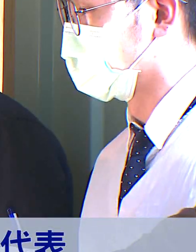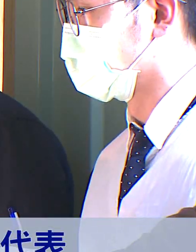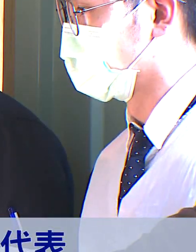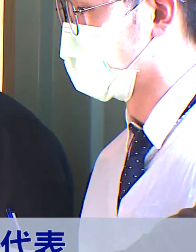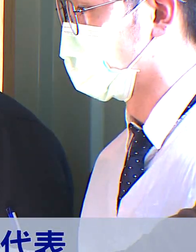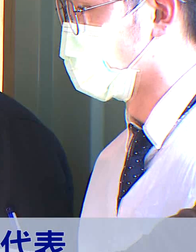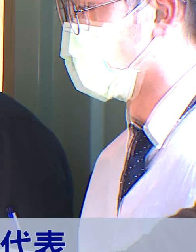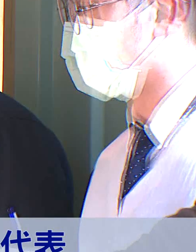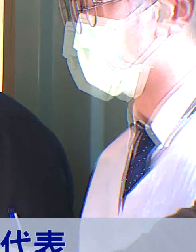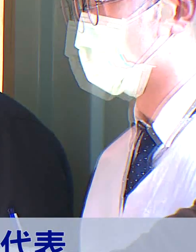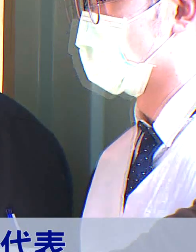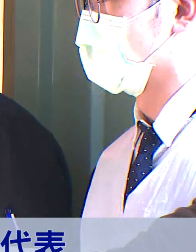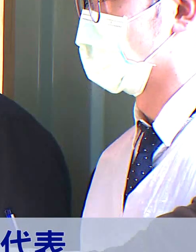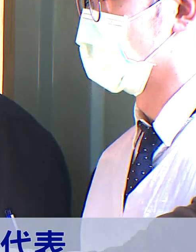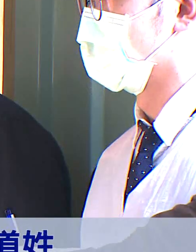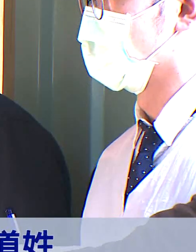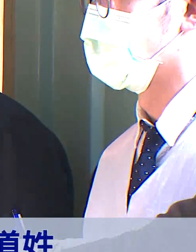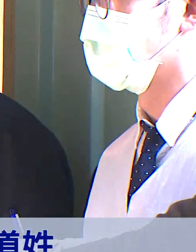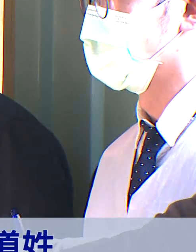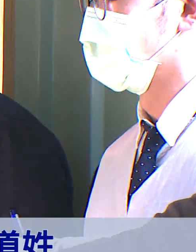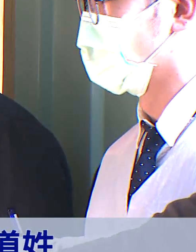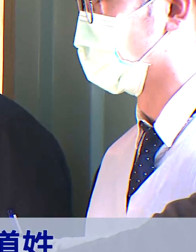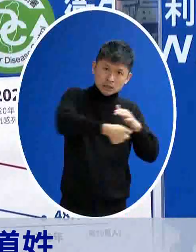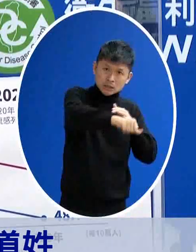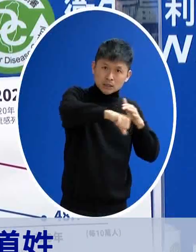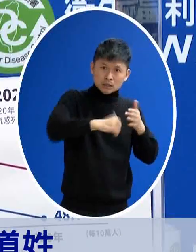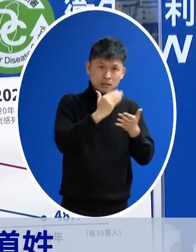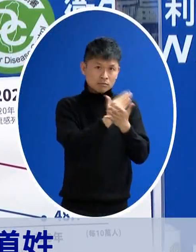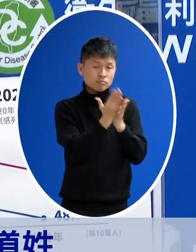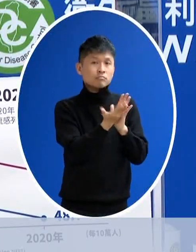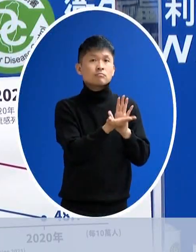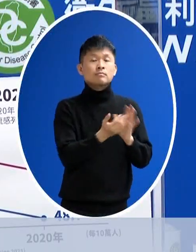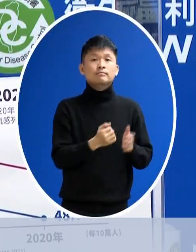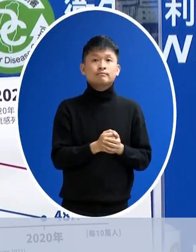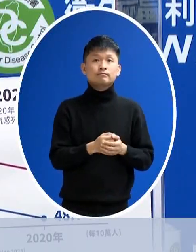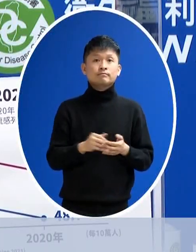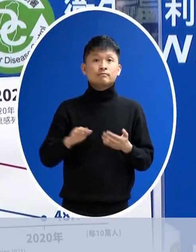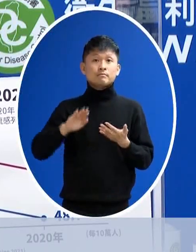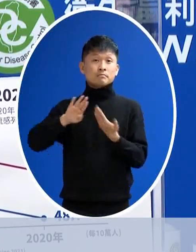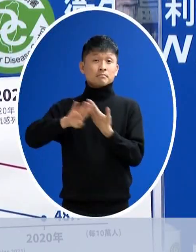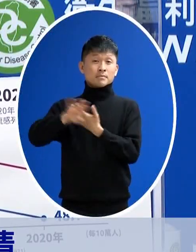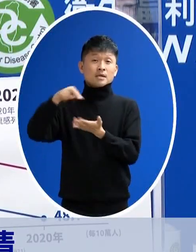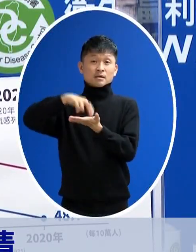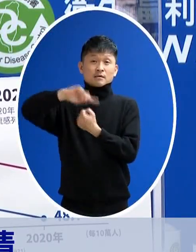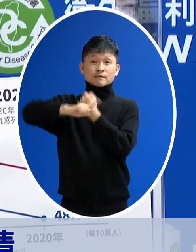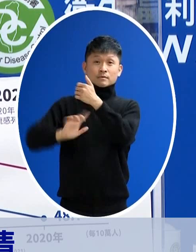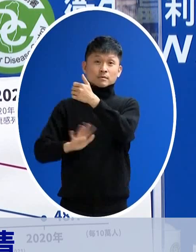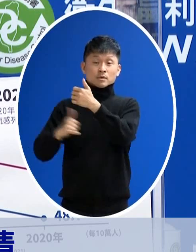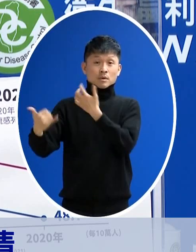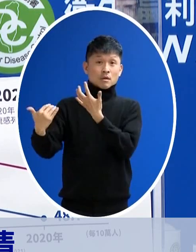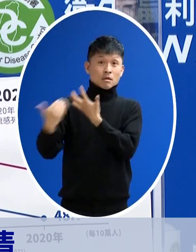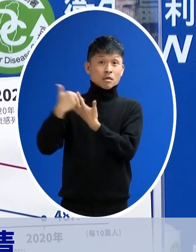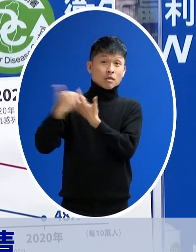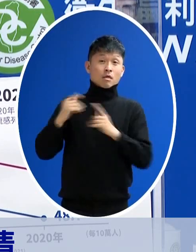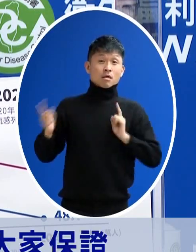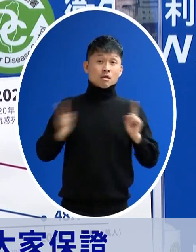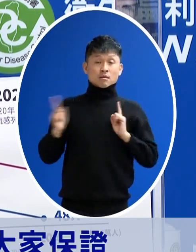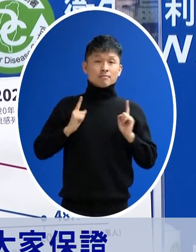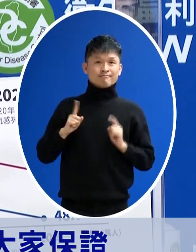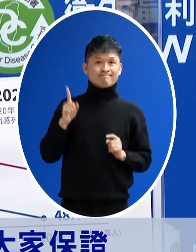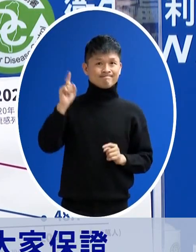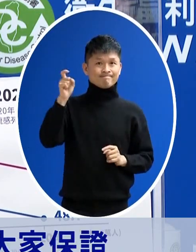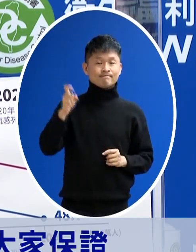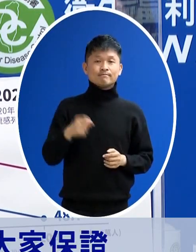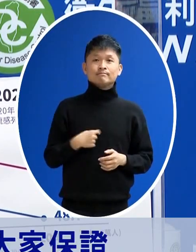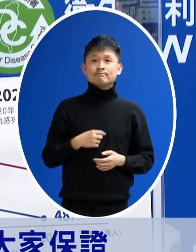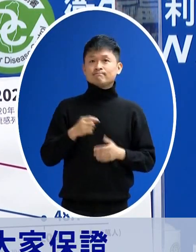的民意代表，你要指数的话，指名道姓， 没有任何立委可以介入这个事情，哈，这我可以